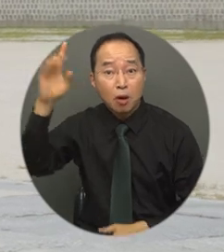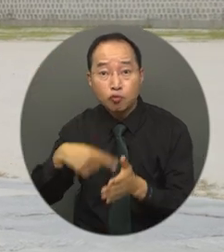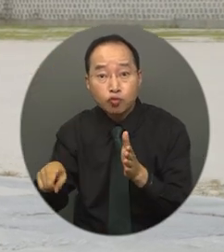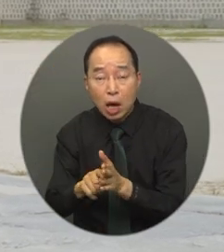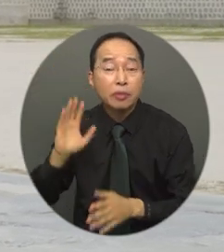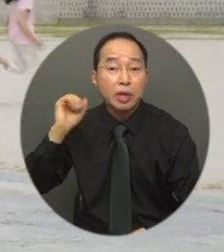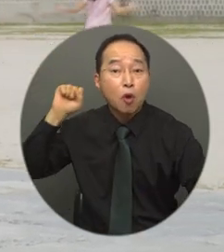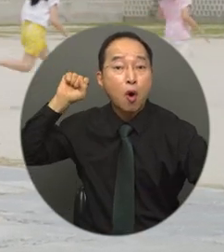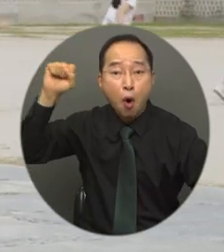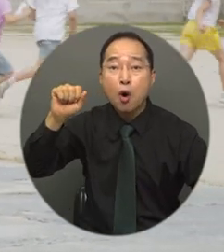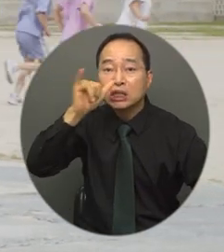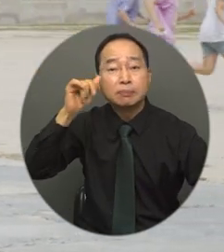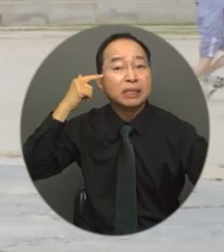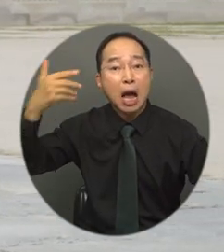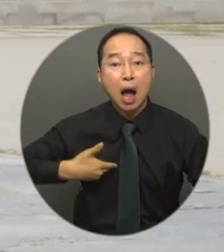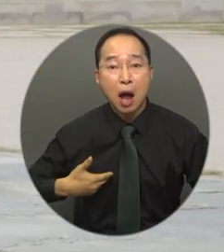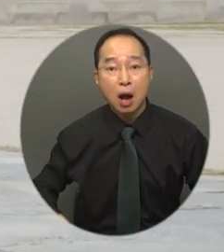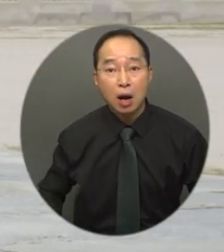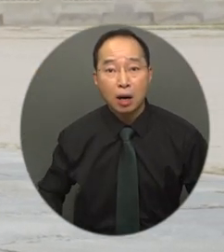후보가 있습니까?